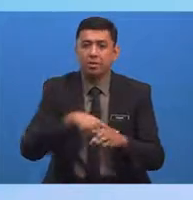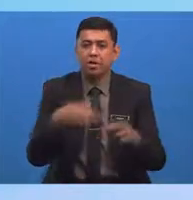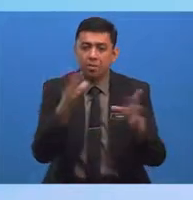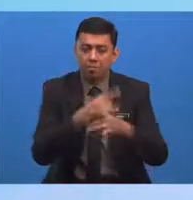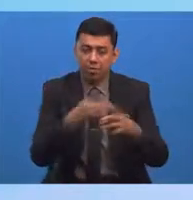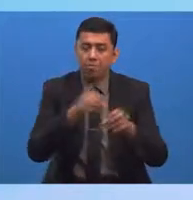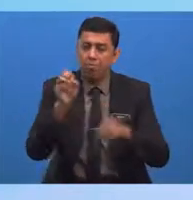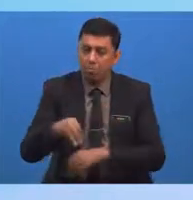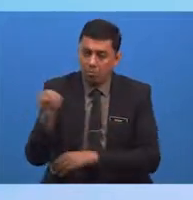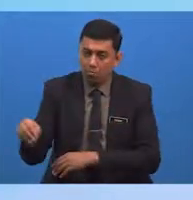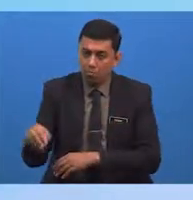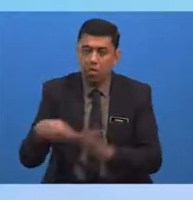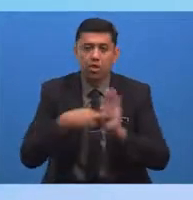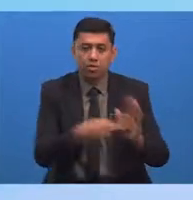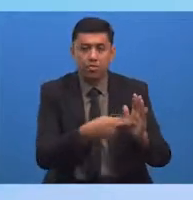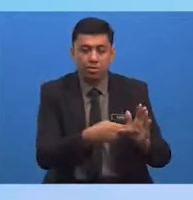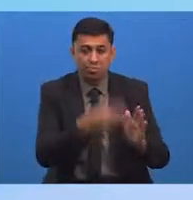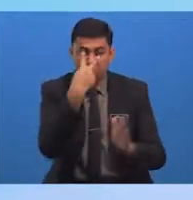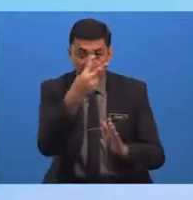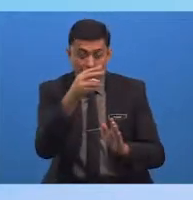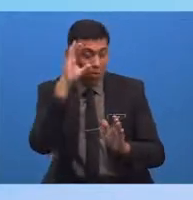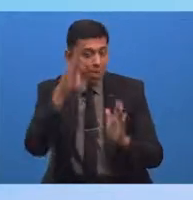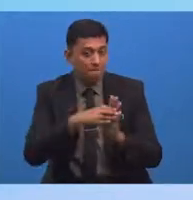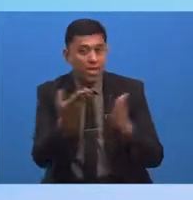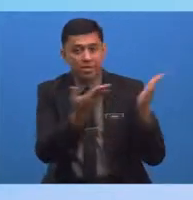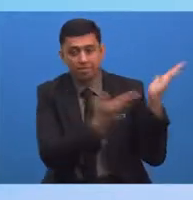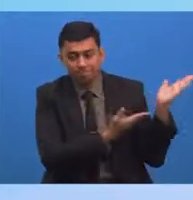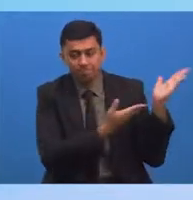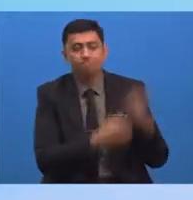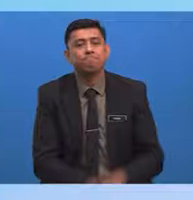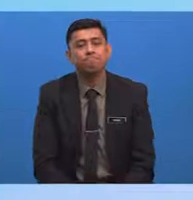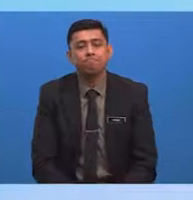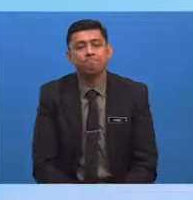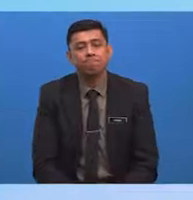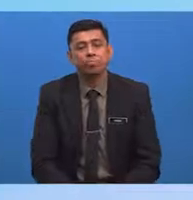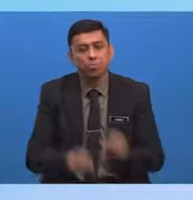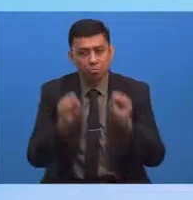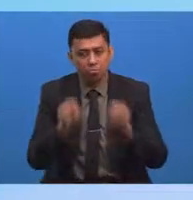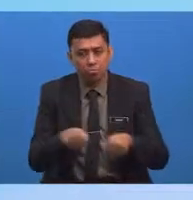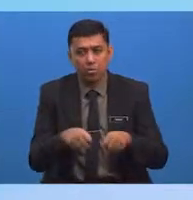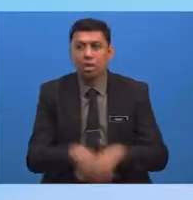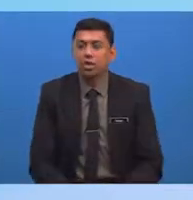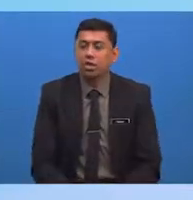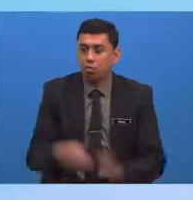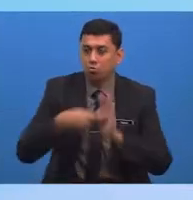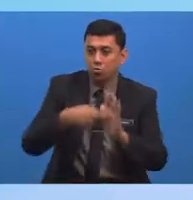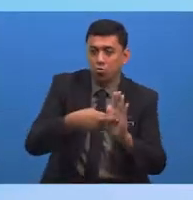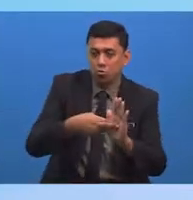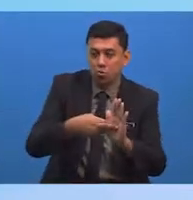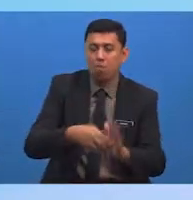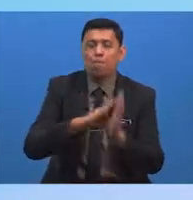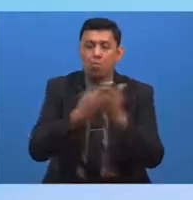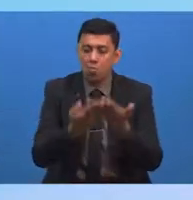ini, murid-murid boleh merujuk paparan berikut. Murid-murid boleh juga merujuk buku teks